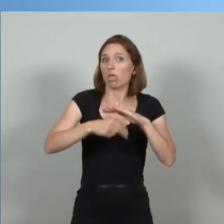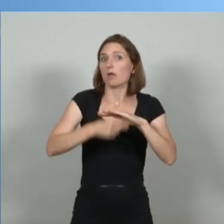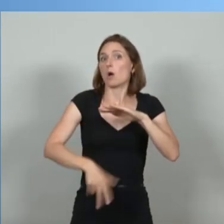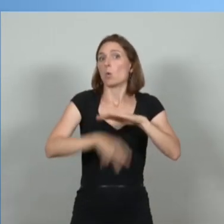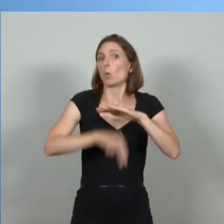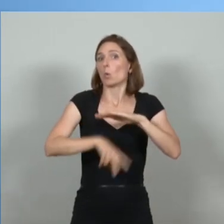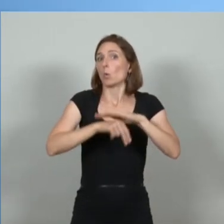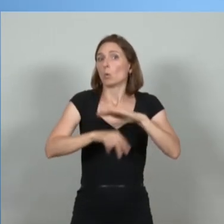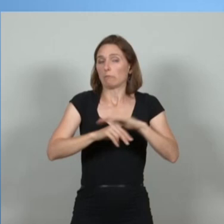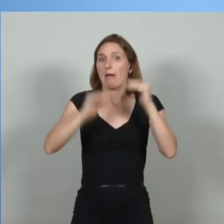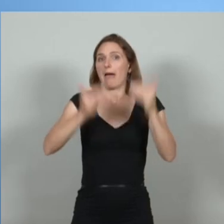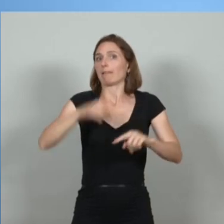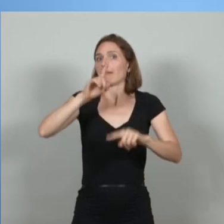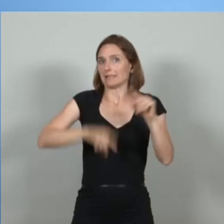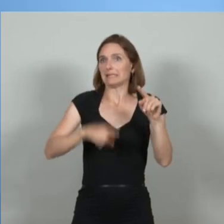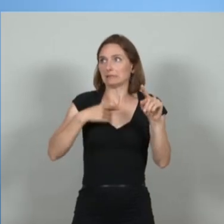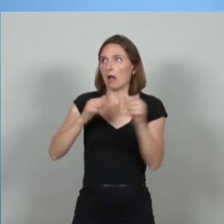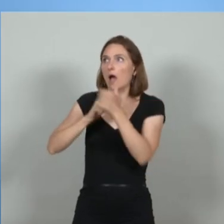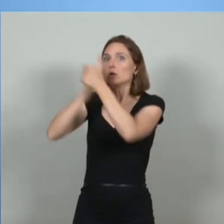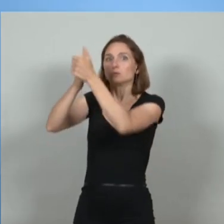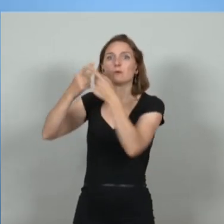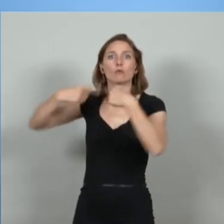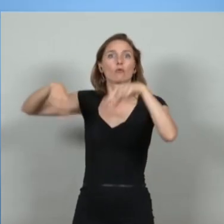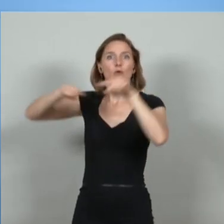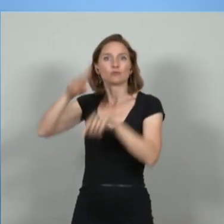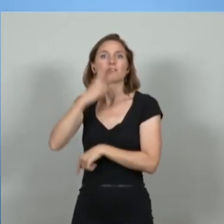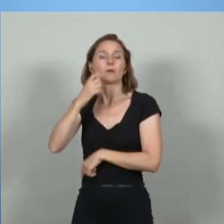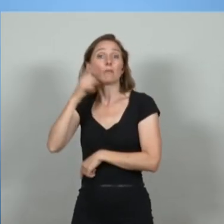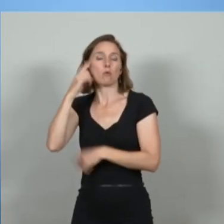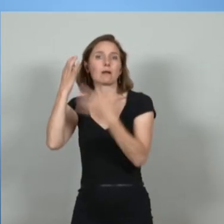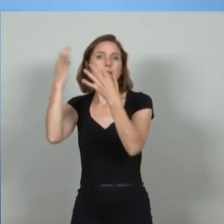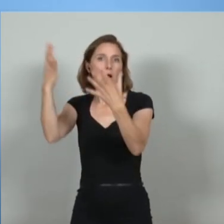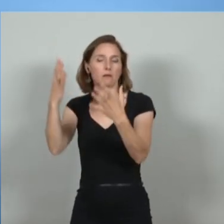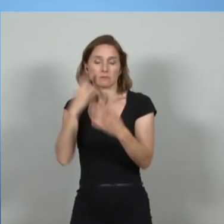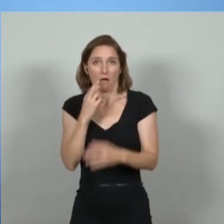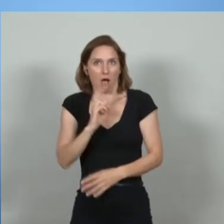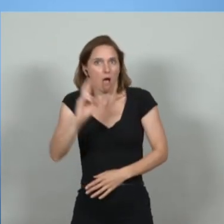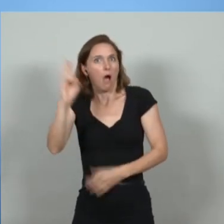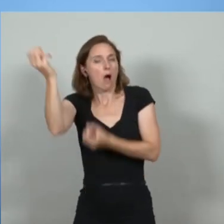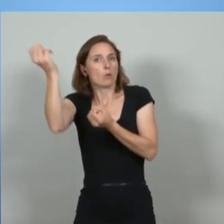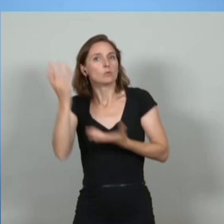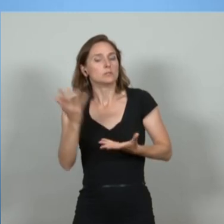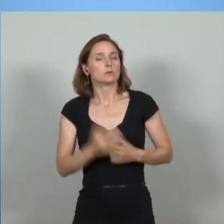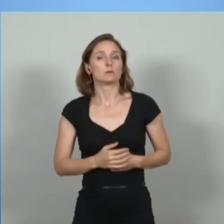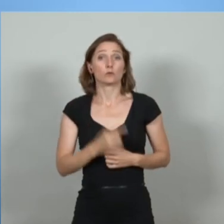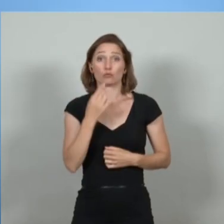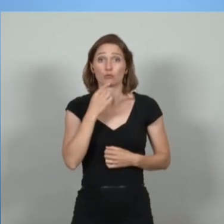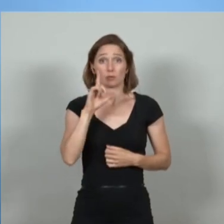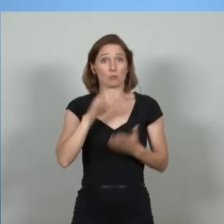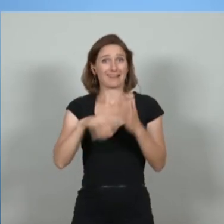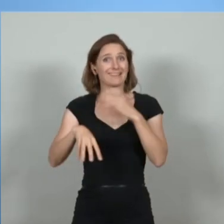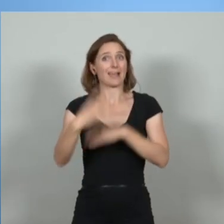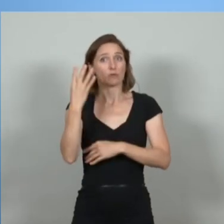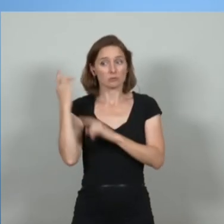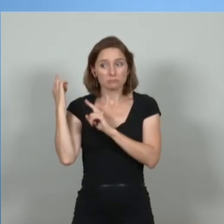nombreuses propositions formulées par la Convention citoyenne pour le climat depuis 2014 la municipalité de Grenoble